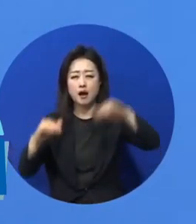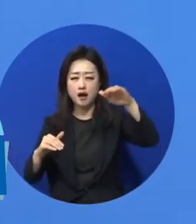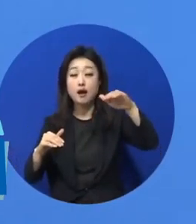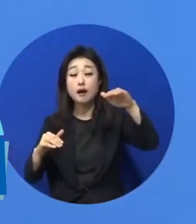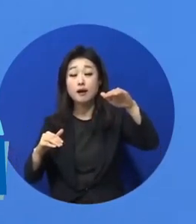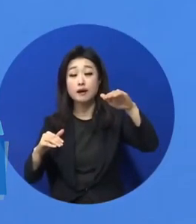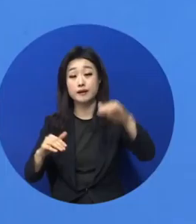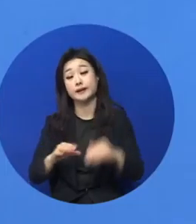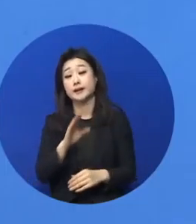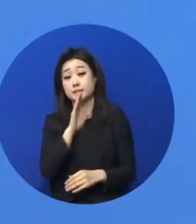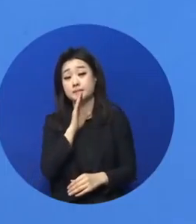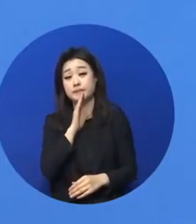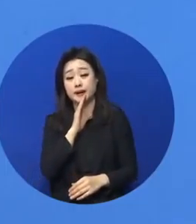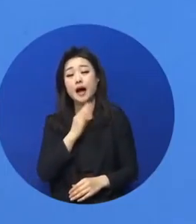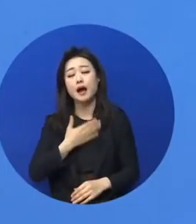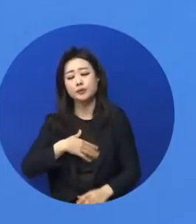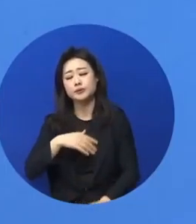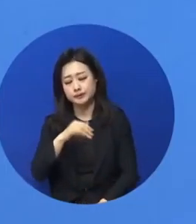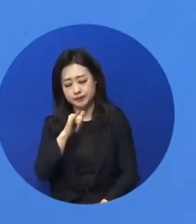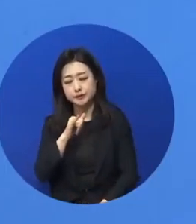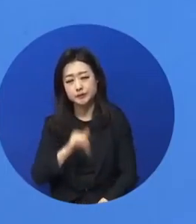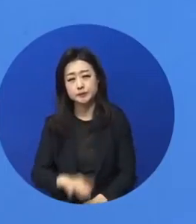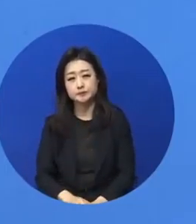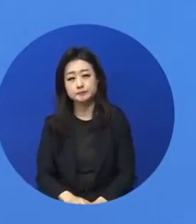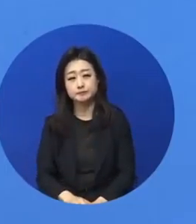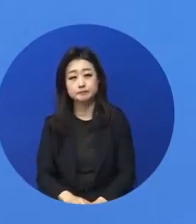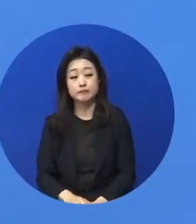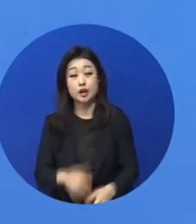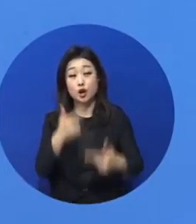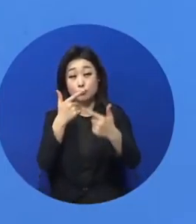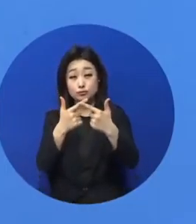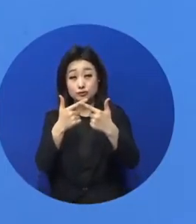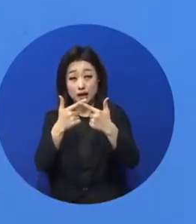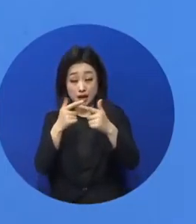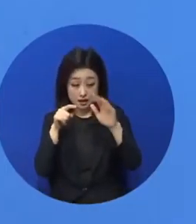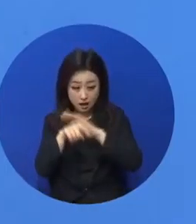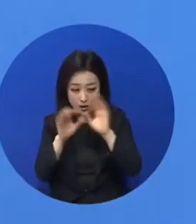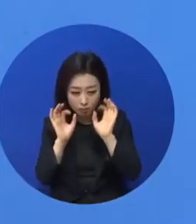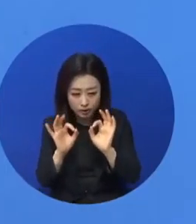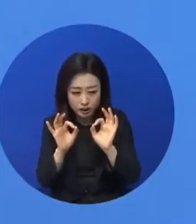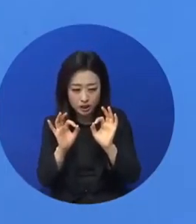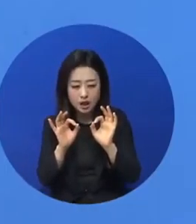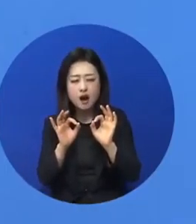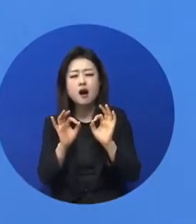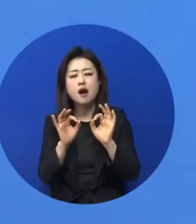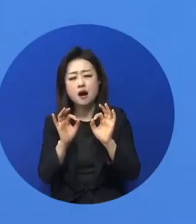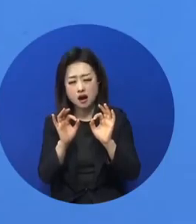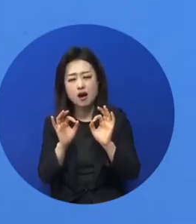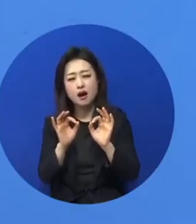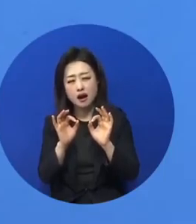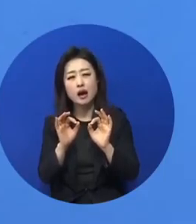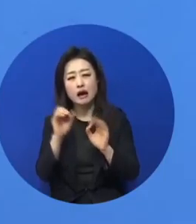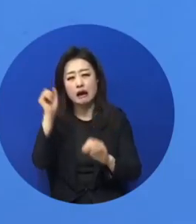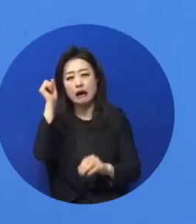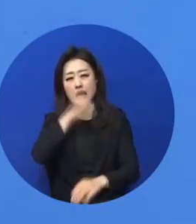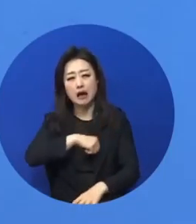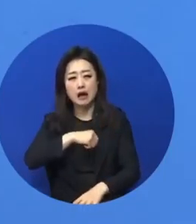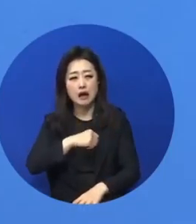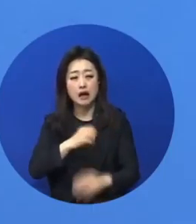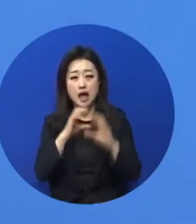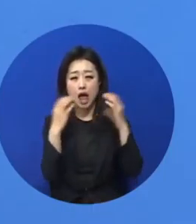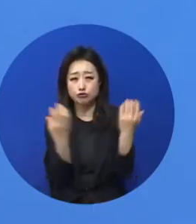하셨습니다. 맞습니다. 심각합니다. 뭐, 부산을 와보신 분들은, 부산에 살고 계신 분들은 더더욱이나 알겠지만, 해운대